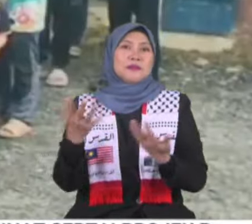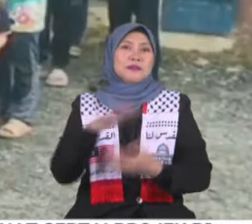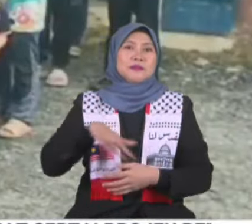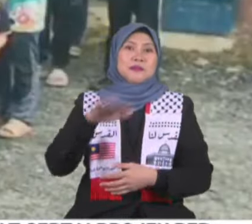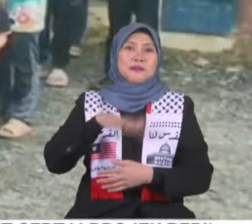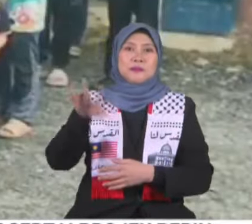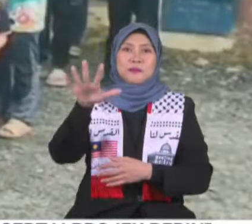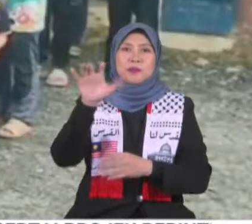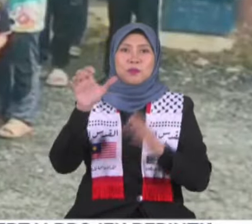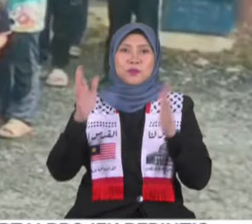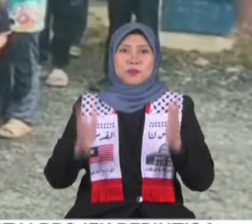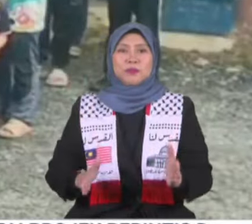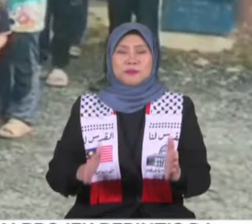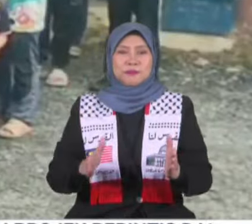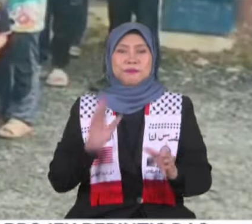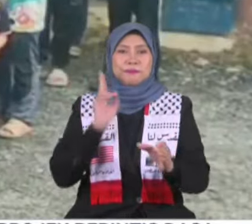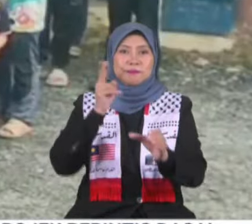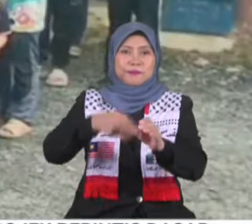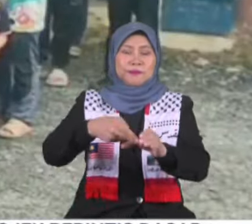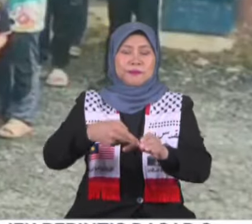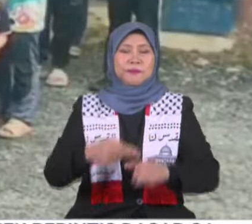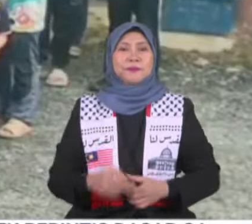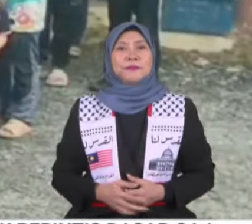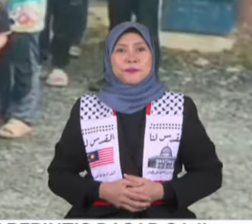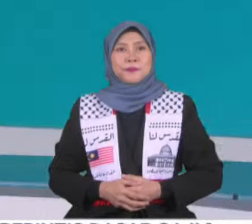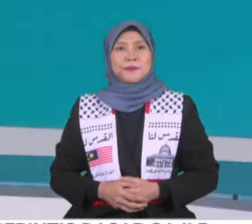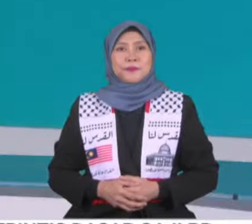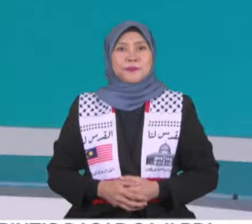500 penduduk setempat.